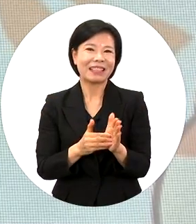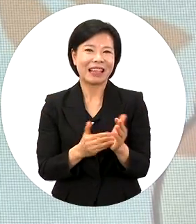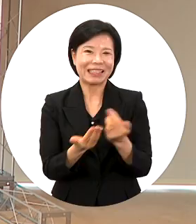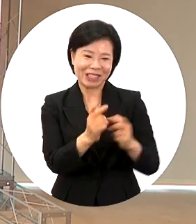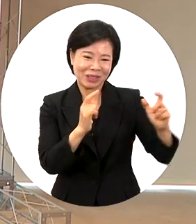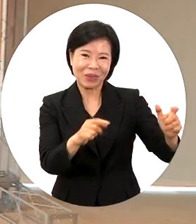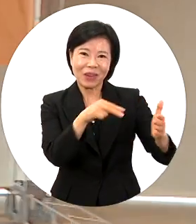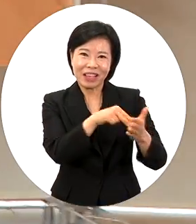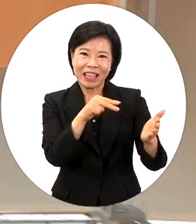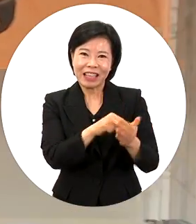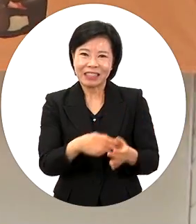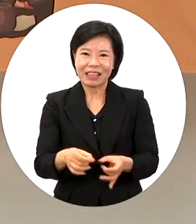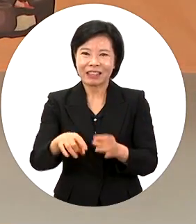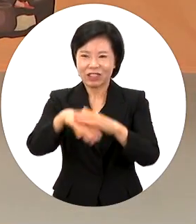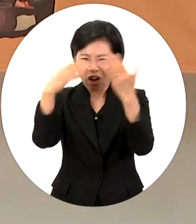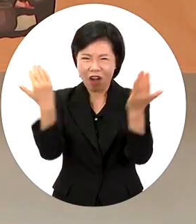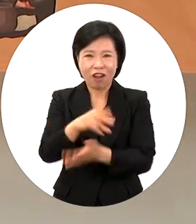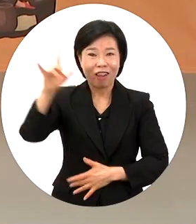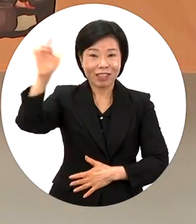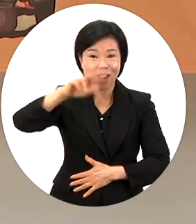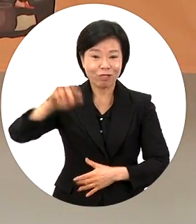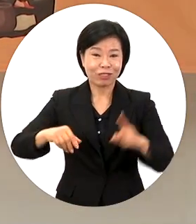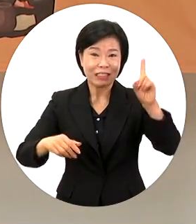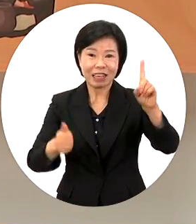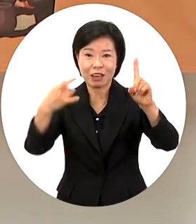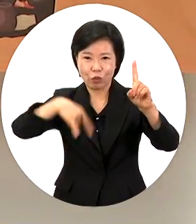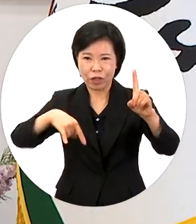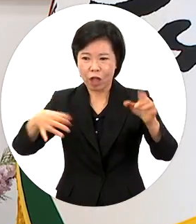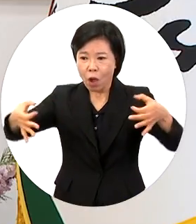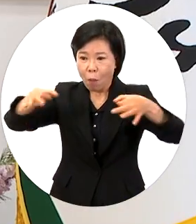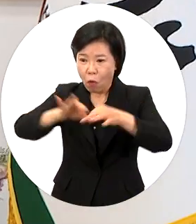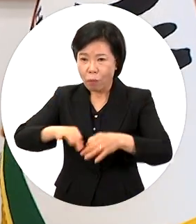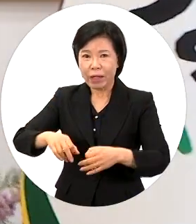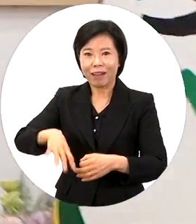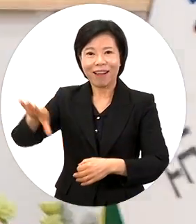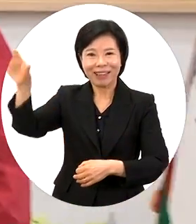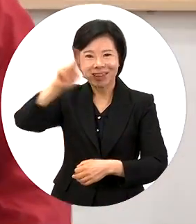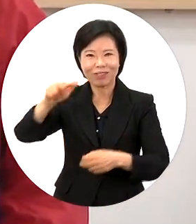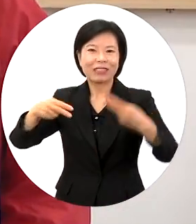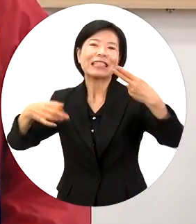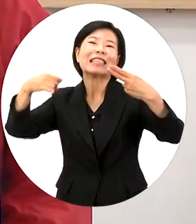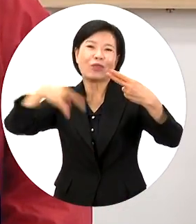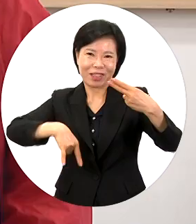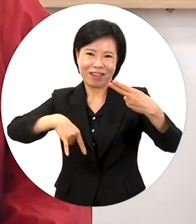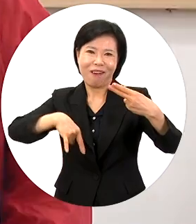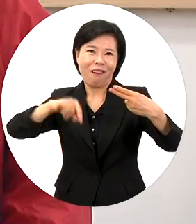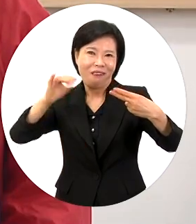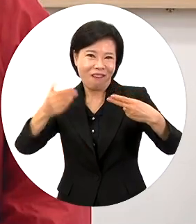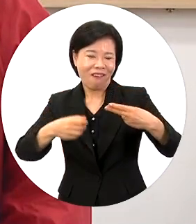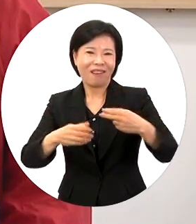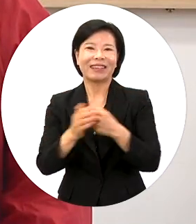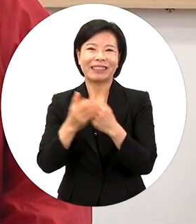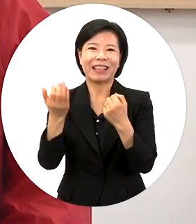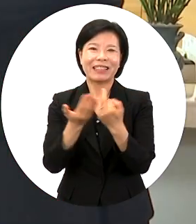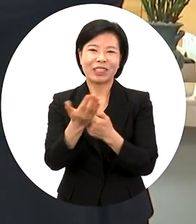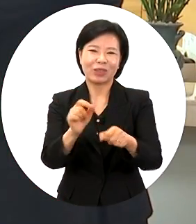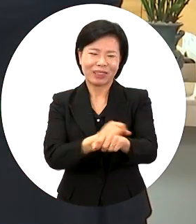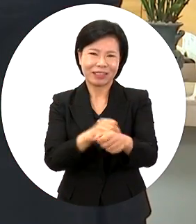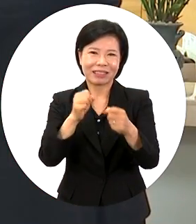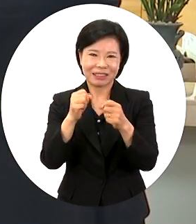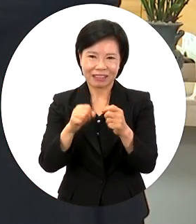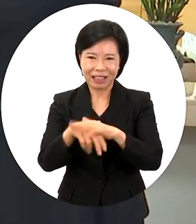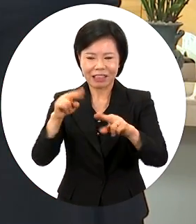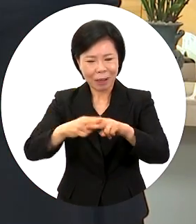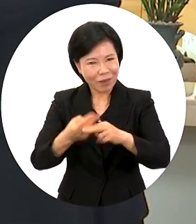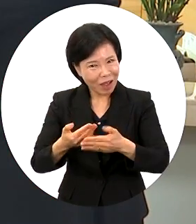마련됐는데요. 제주는 기부 건수 전국 1위, 모금액 전국 2위의 실적을 기록했습니다. 지역